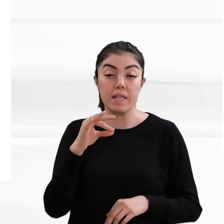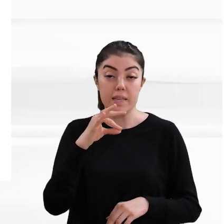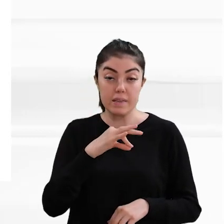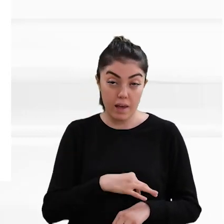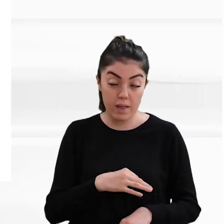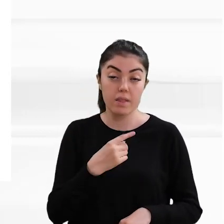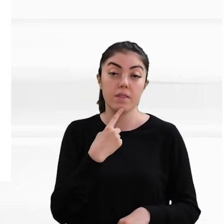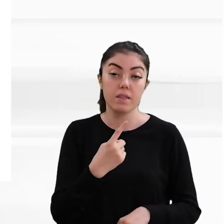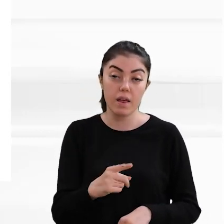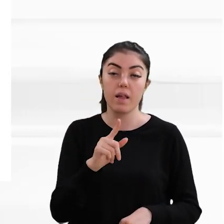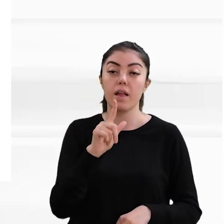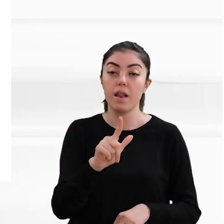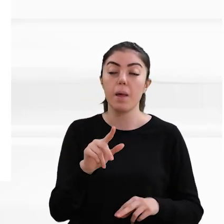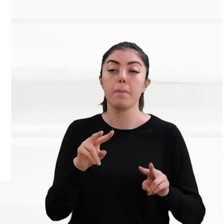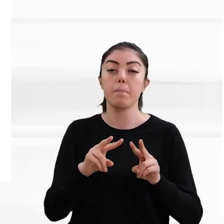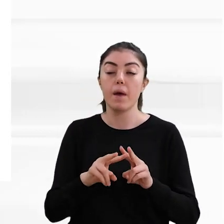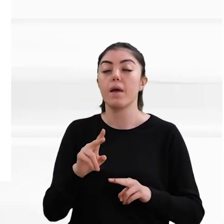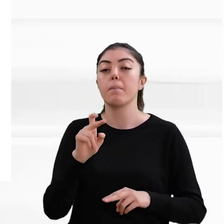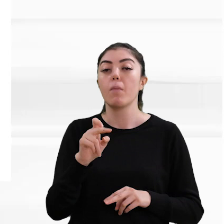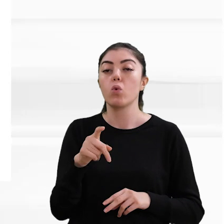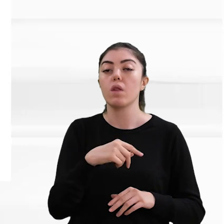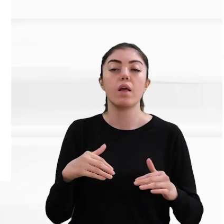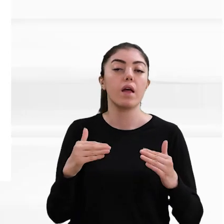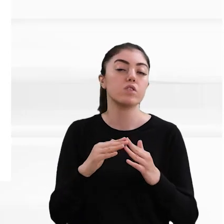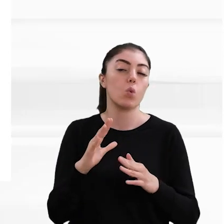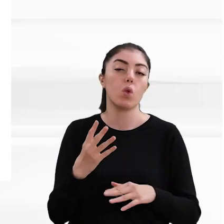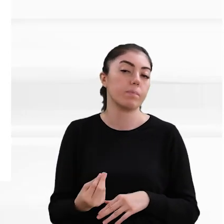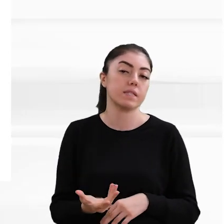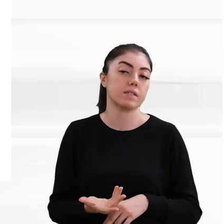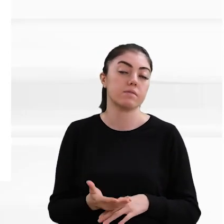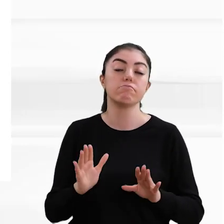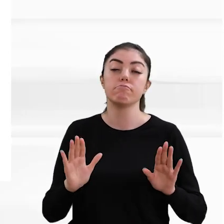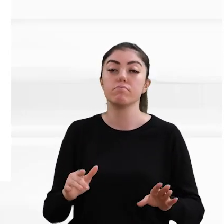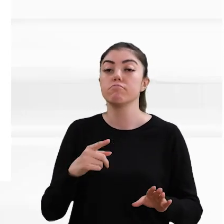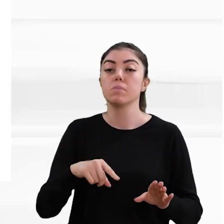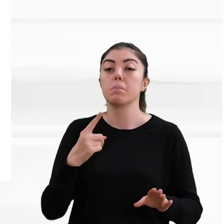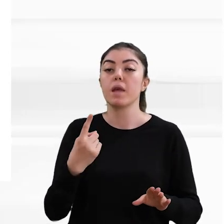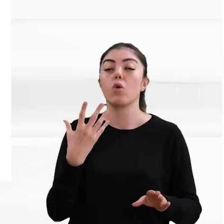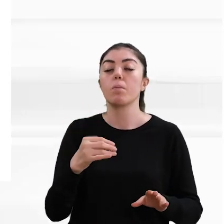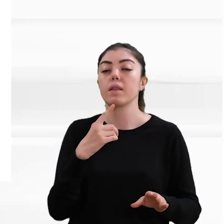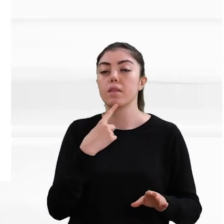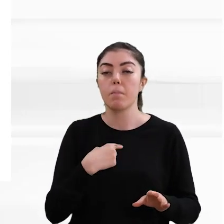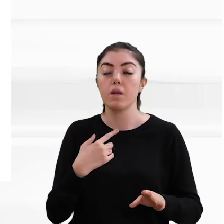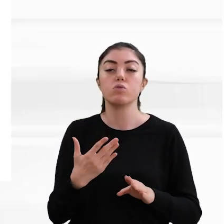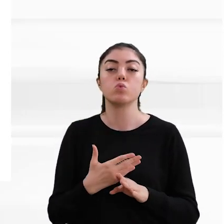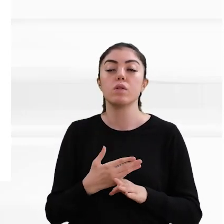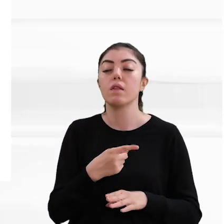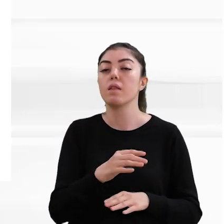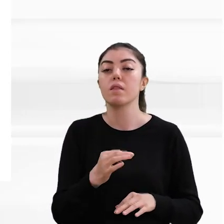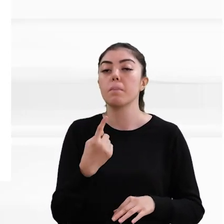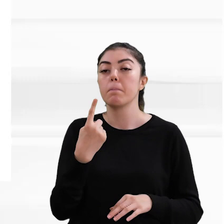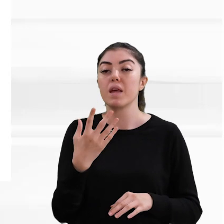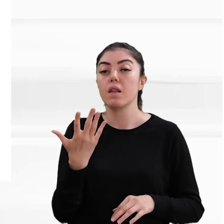1 olması gerekir ki L ile M'nin potansiyelleri eşit olabilsin. Ama burası 1 olamaz.